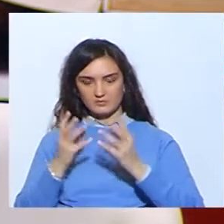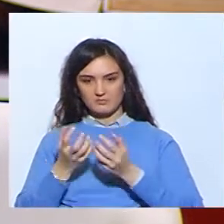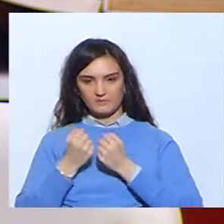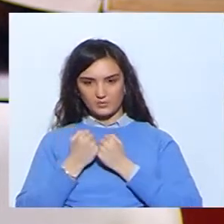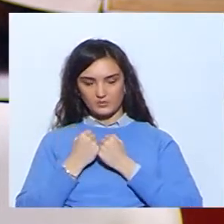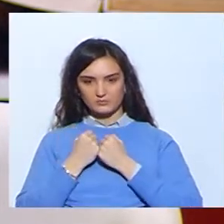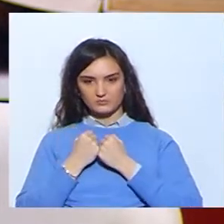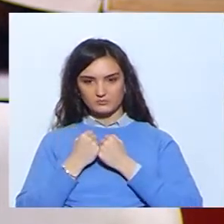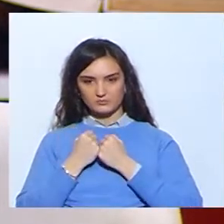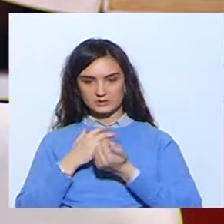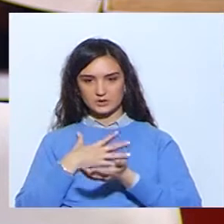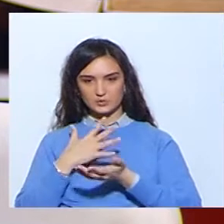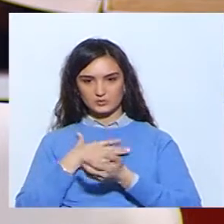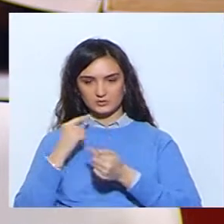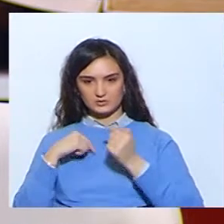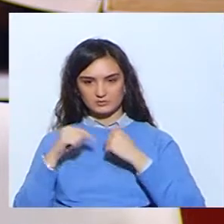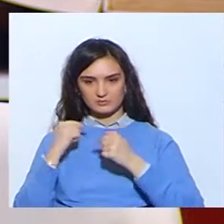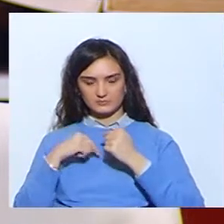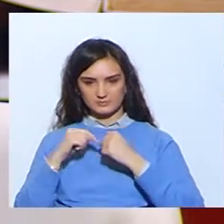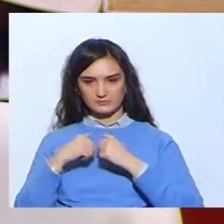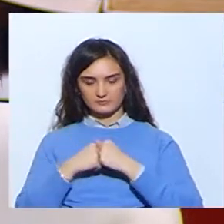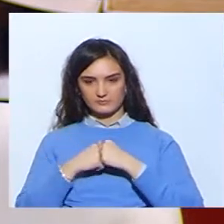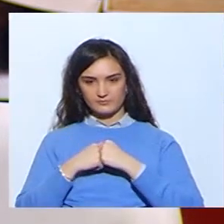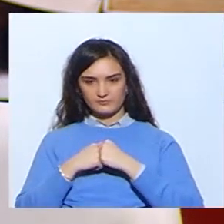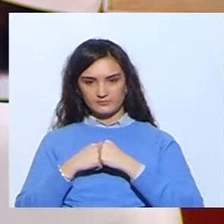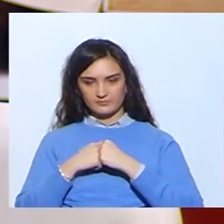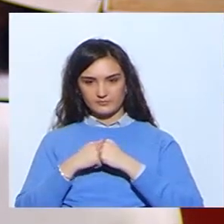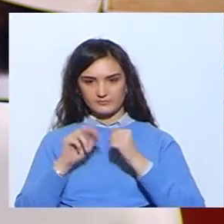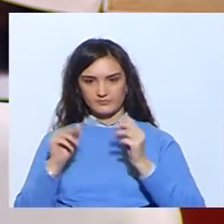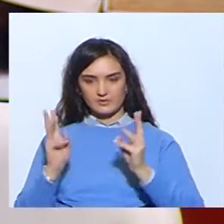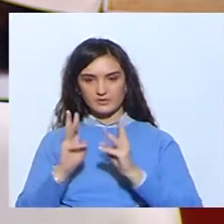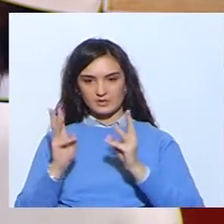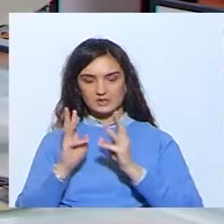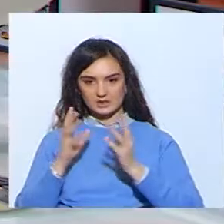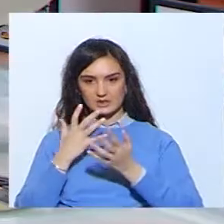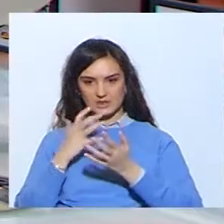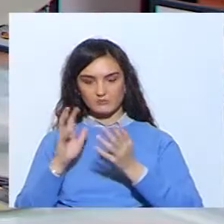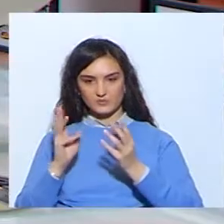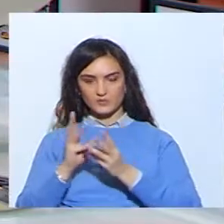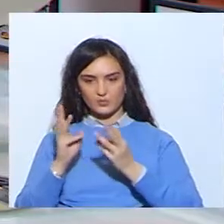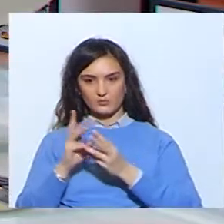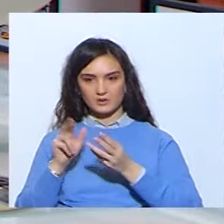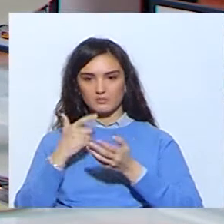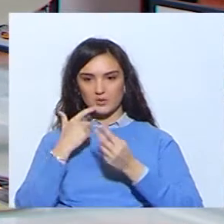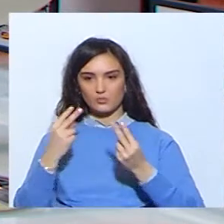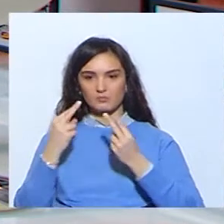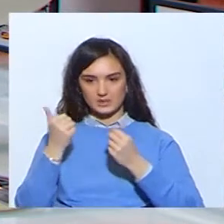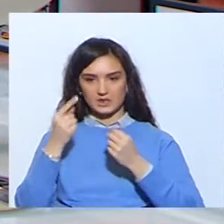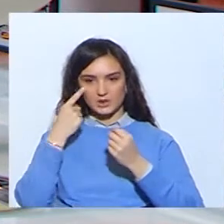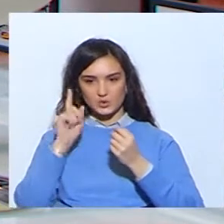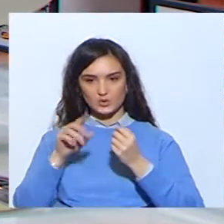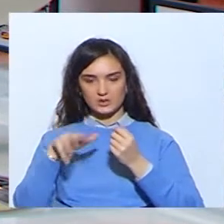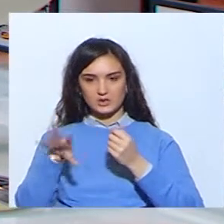მივიღოთ სასუნთქი გზების ლორწოვანზეც. დამტრობა სასუნთქი გზების ლორწოვანზე და მაყურებელს კარგად